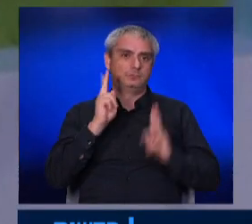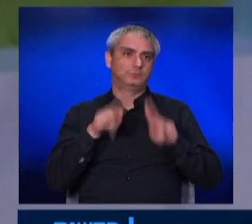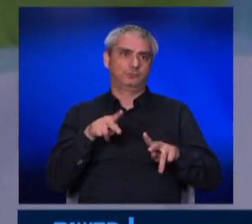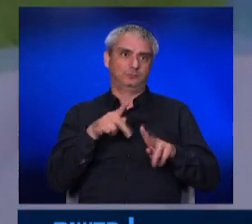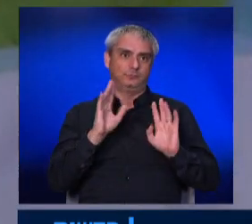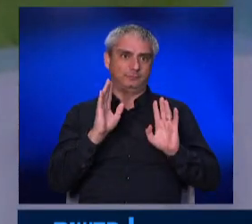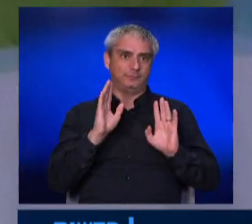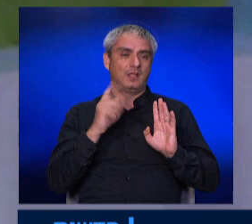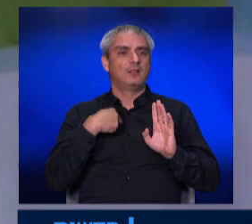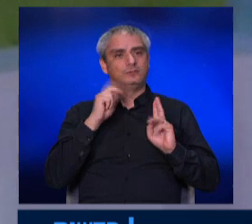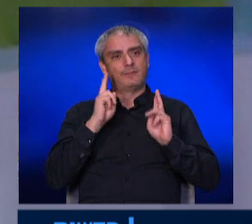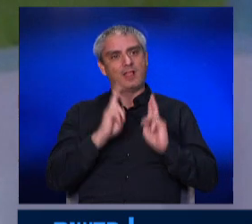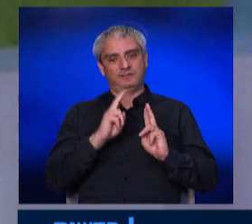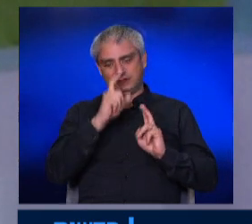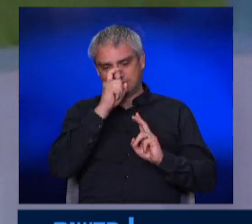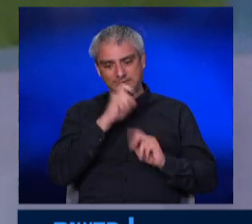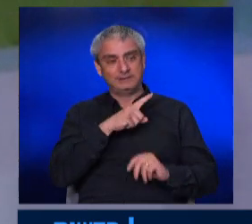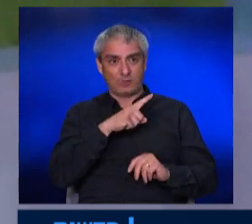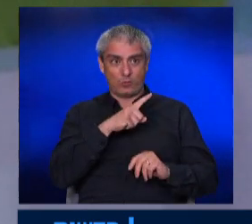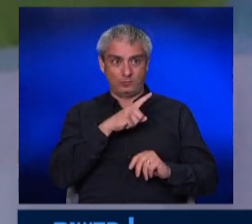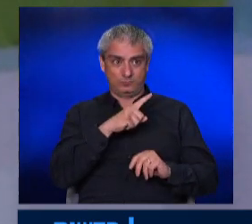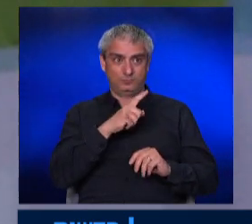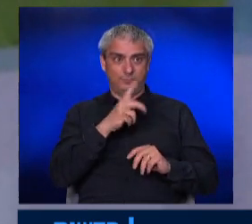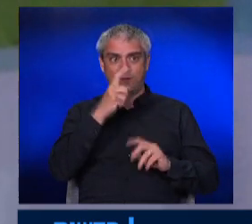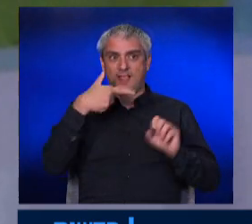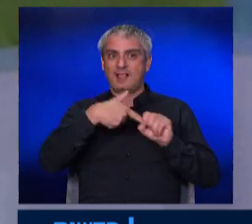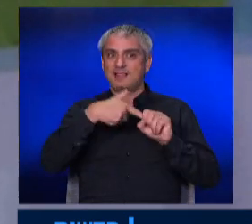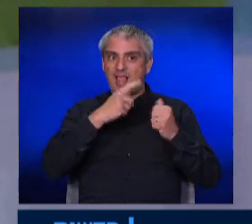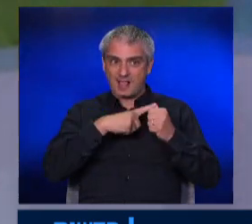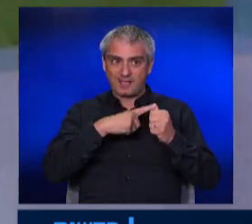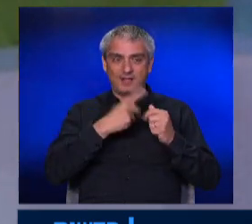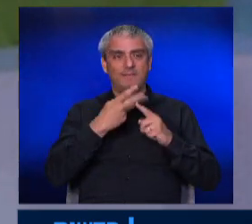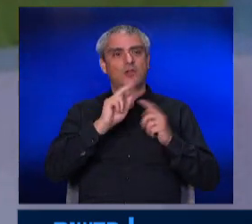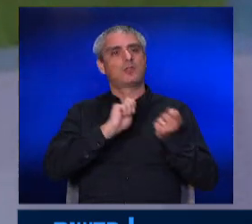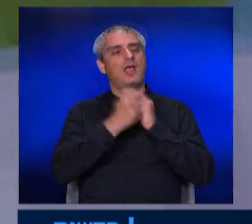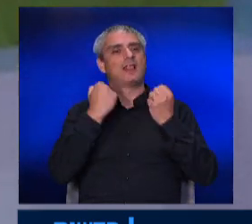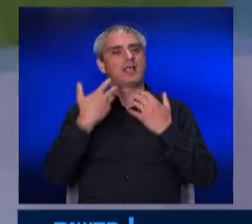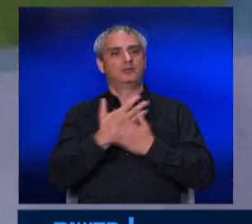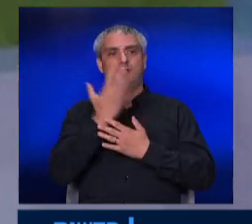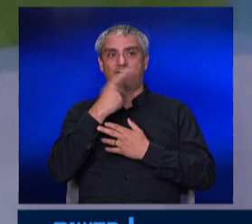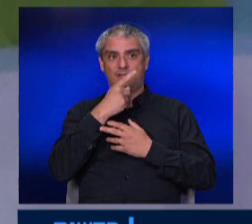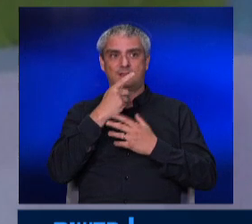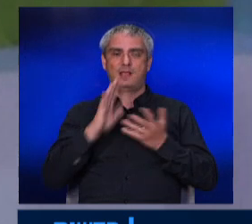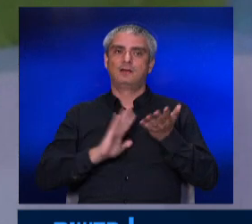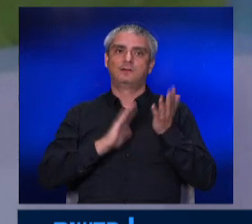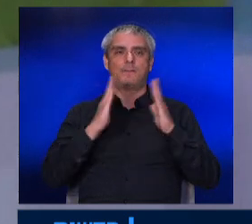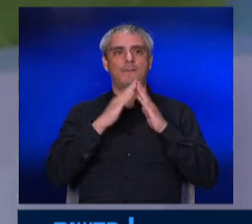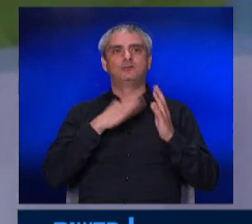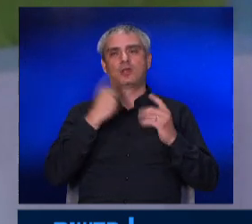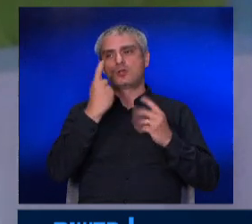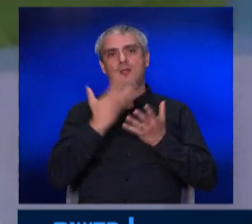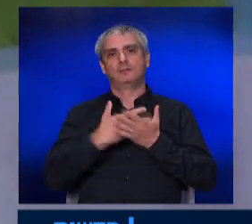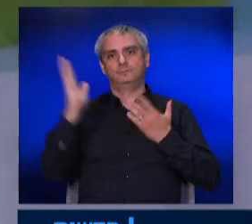one. We must end fossil fuel pollution and accelerate renewable energy transition before we incinerate our only